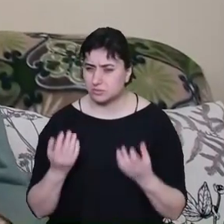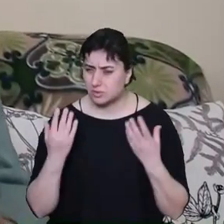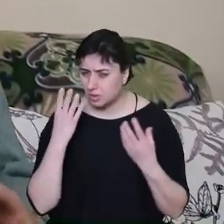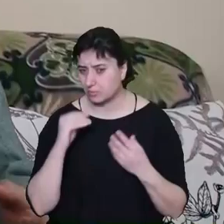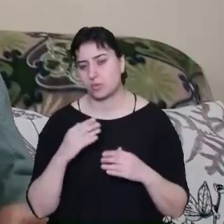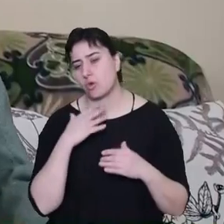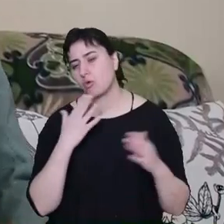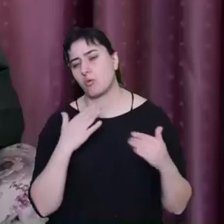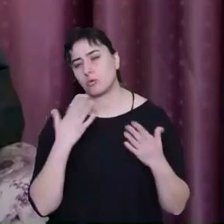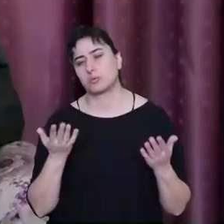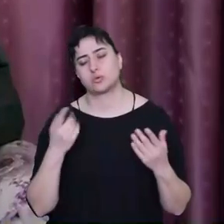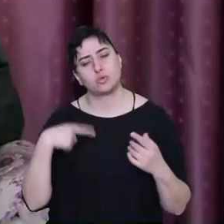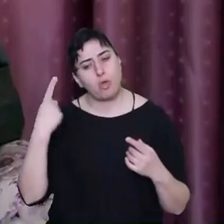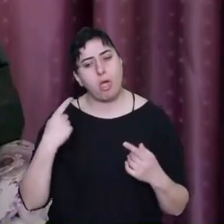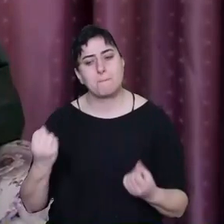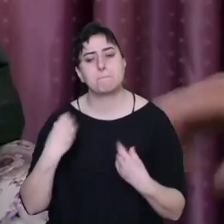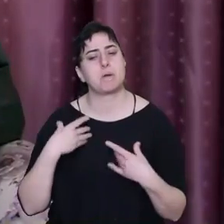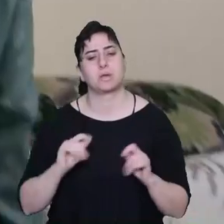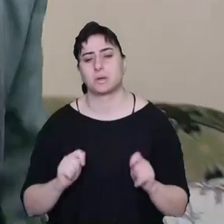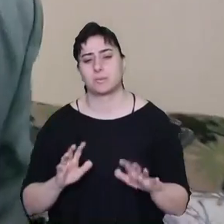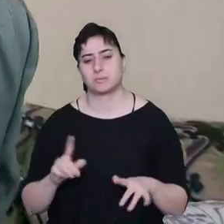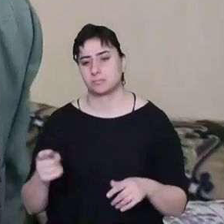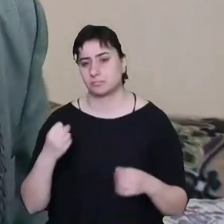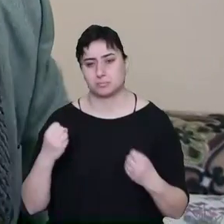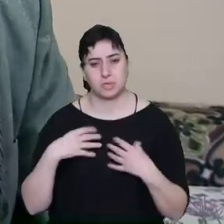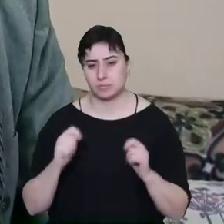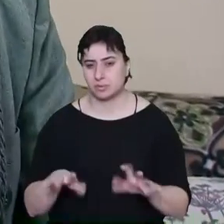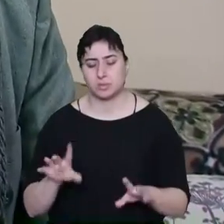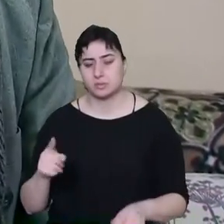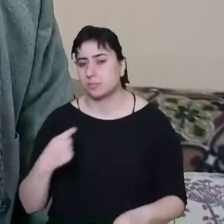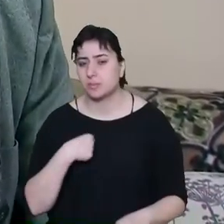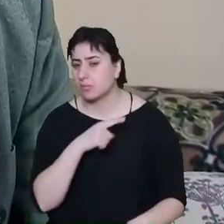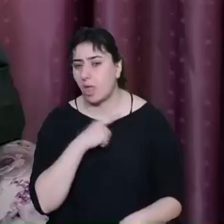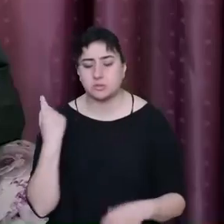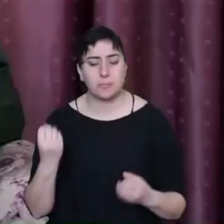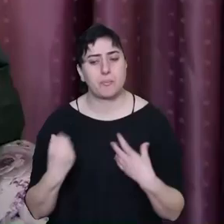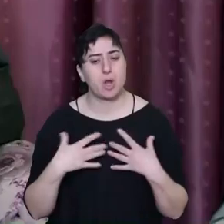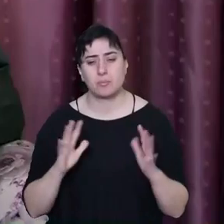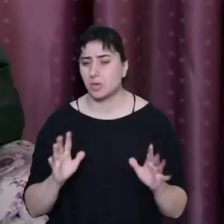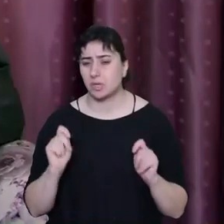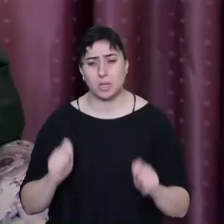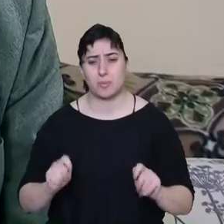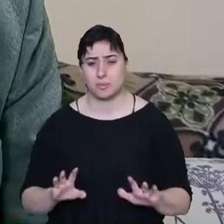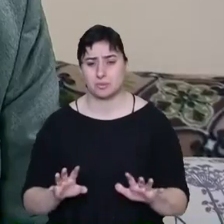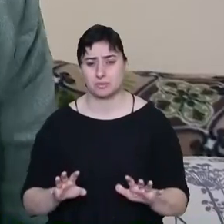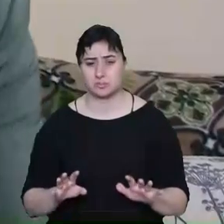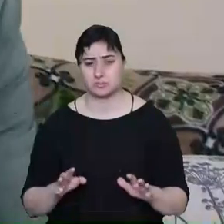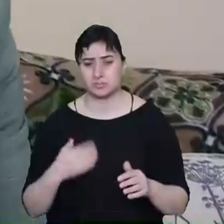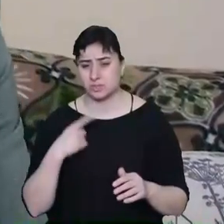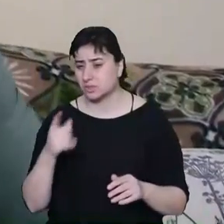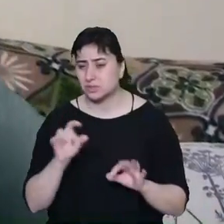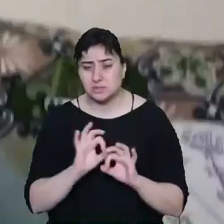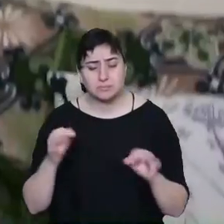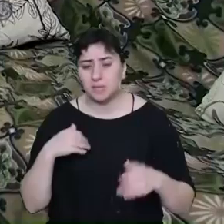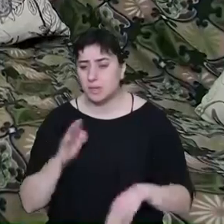Nasıl? Rüyam, sen beni terk edemezsin Rüyam. Sen beni asla terk edemezsin. Bana bunu yapamazsın. Ben sensiz